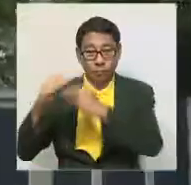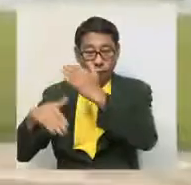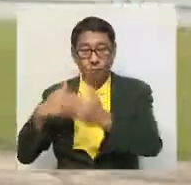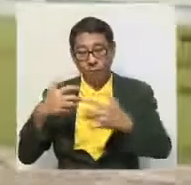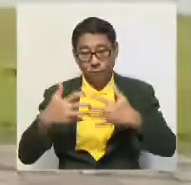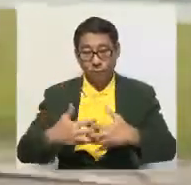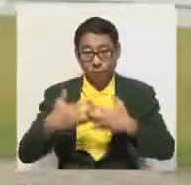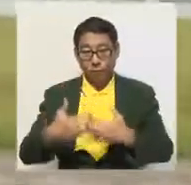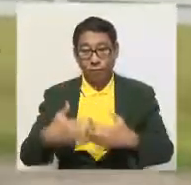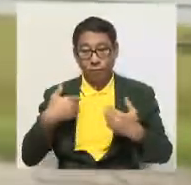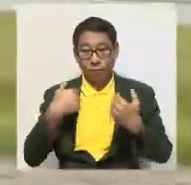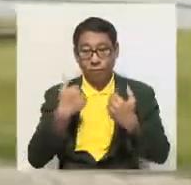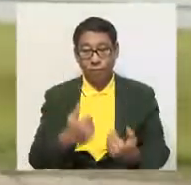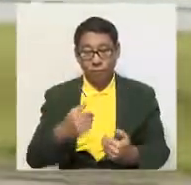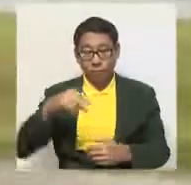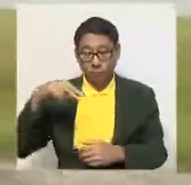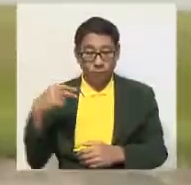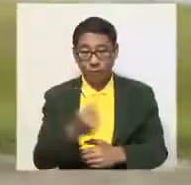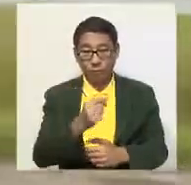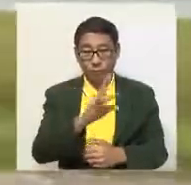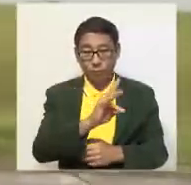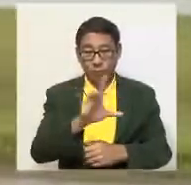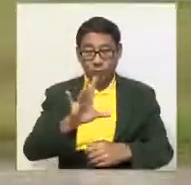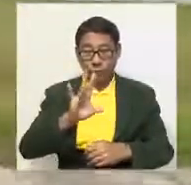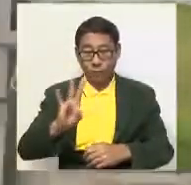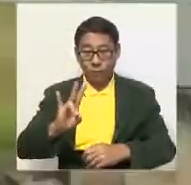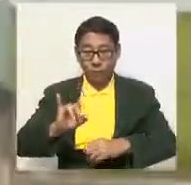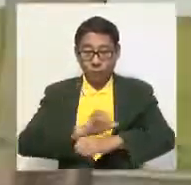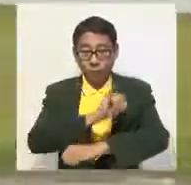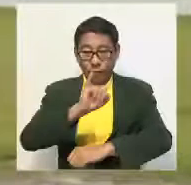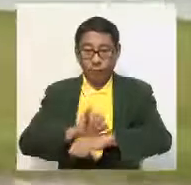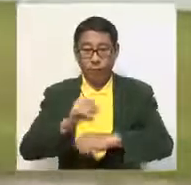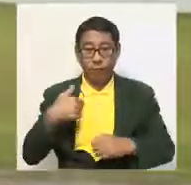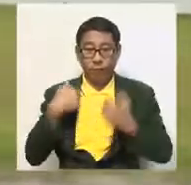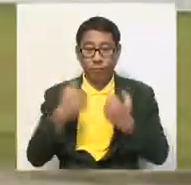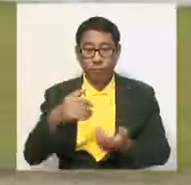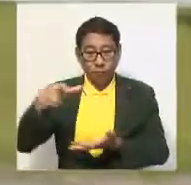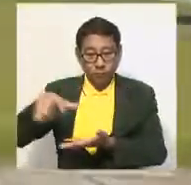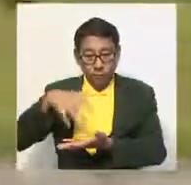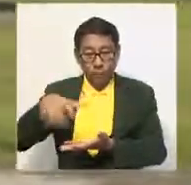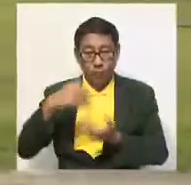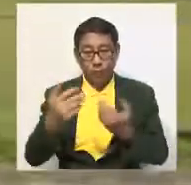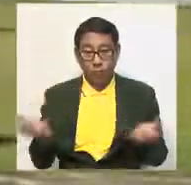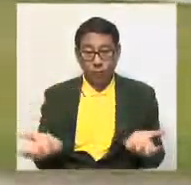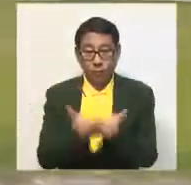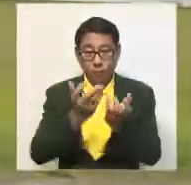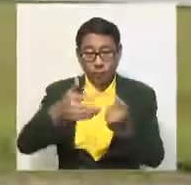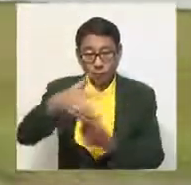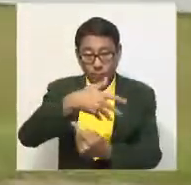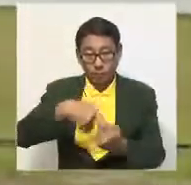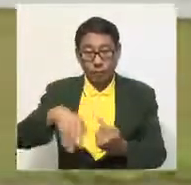นานิคมอุตสาหกรรมสมาร์ทพาร์คพื้นที่707ไร่ซึ่งอยู่ระหว่างการรายงานผลกระทบสิ่งแ